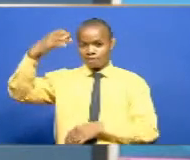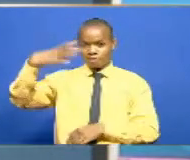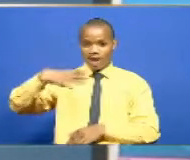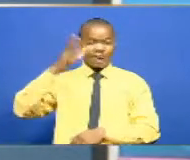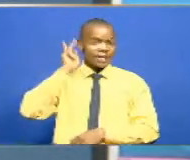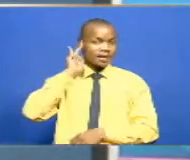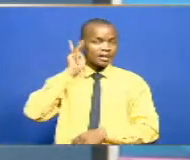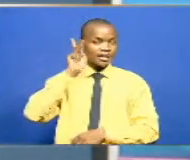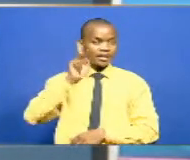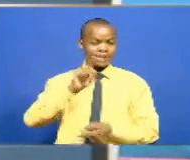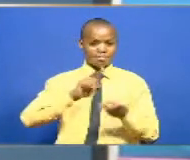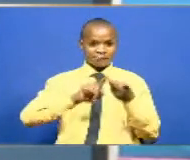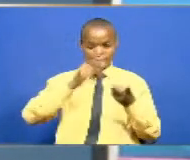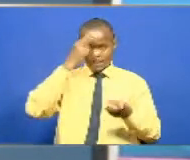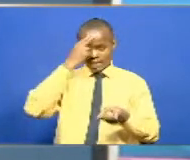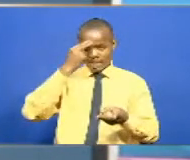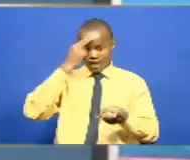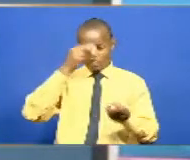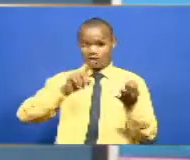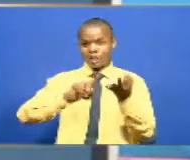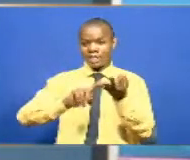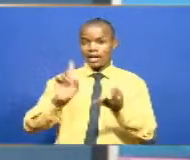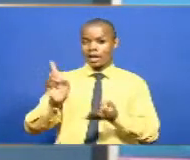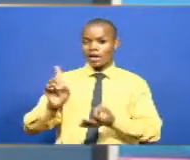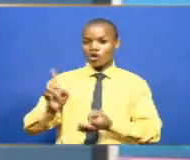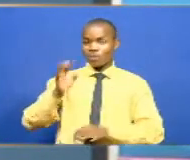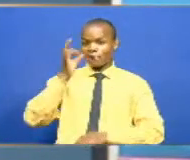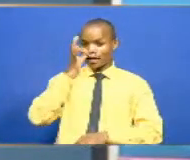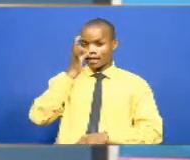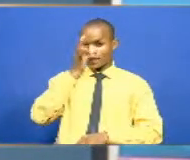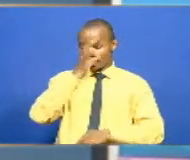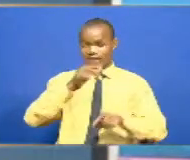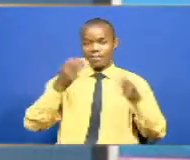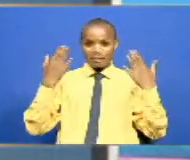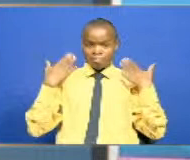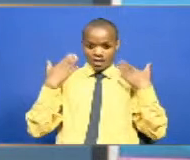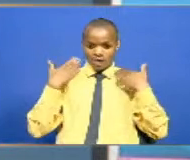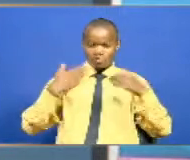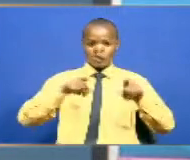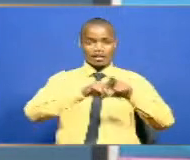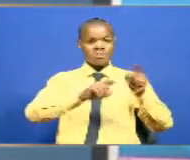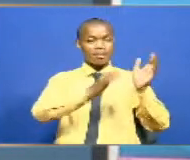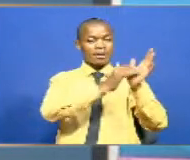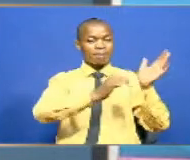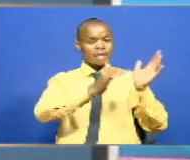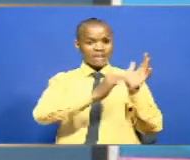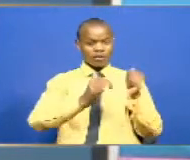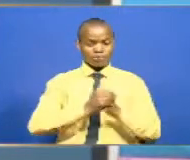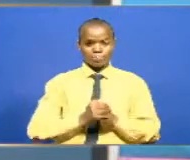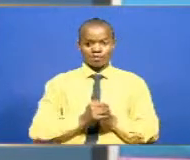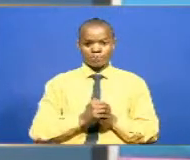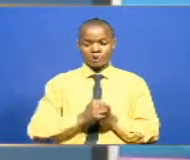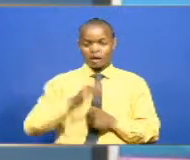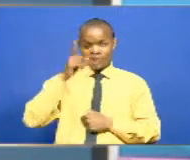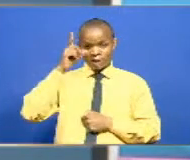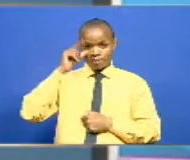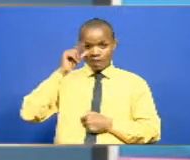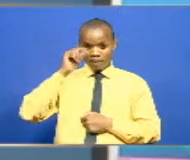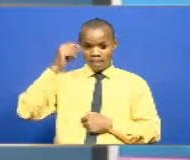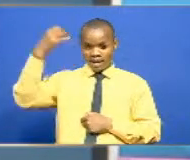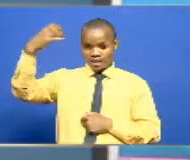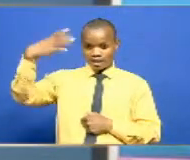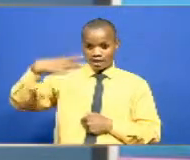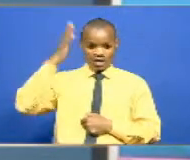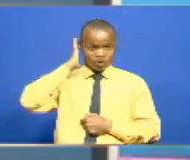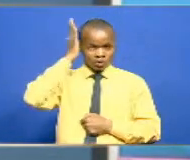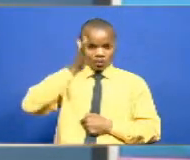Narok, maeneo ya Nairobi, maeneo ya Nyeri, Meru na pia Machakos. Mwambao wa pwani kutakuwa na vipindi vya jua sawia na maeneo ya